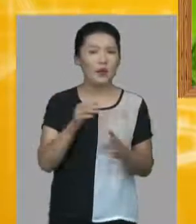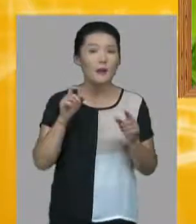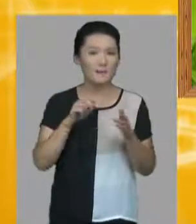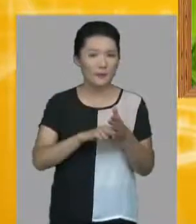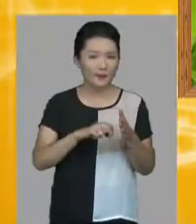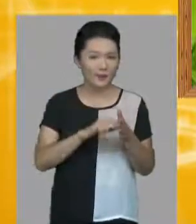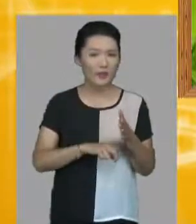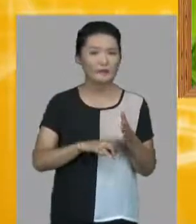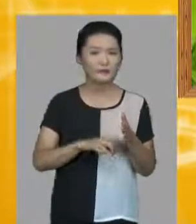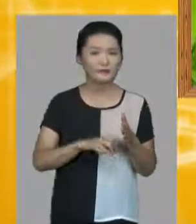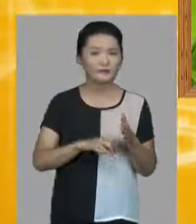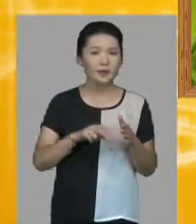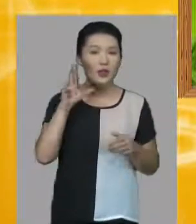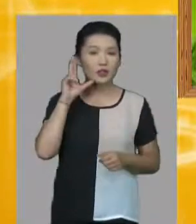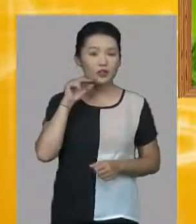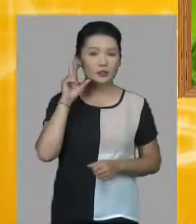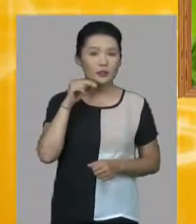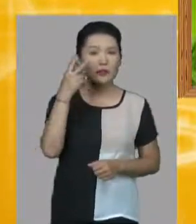Проверяем. Числа